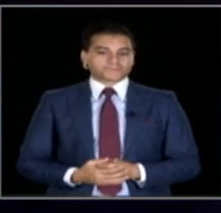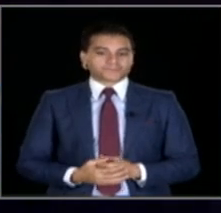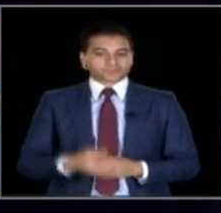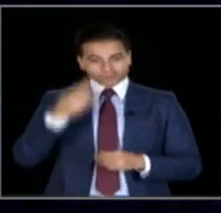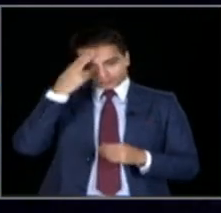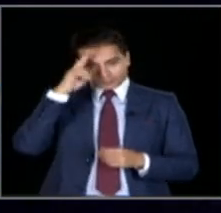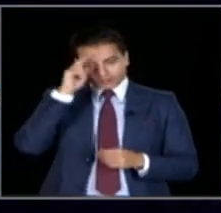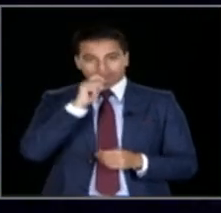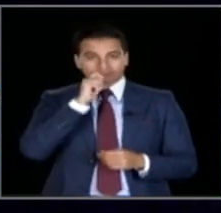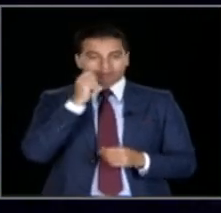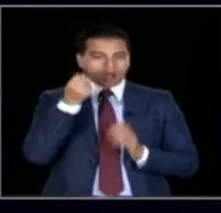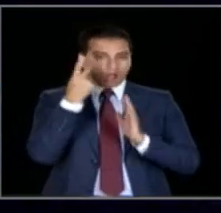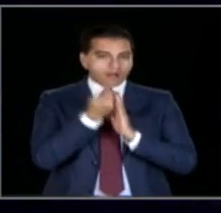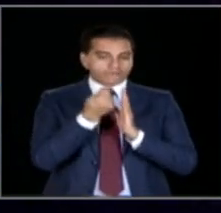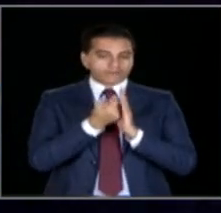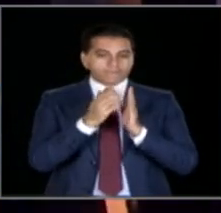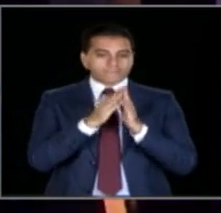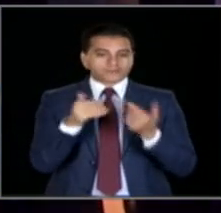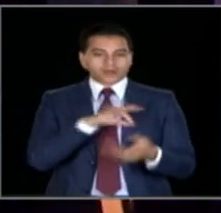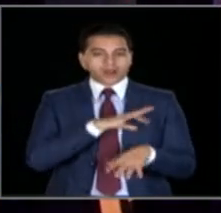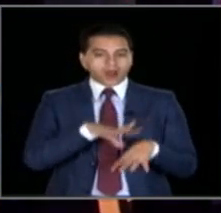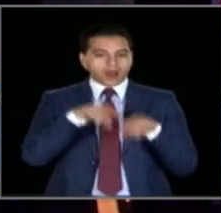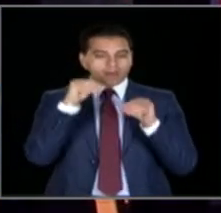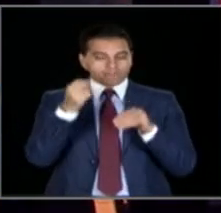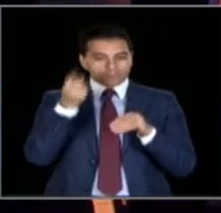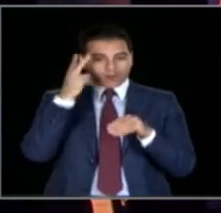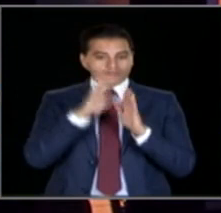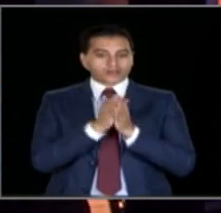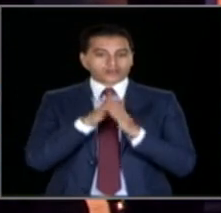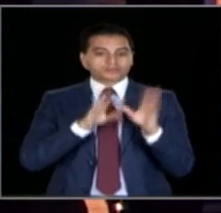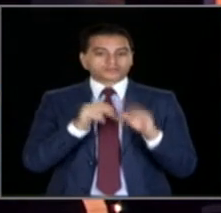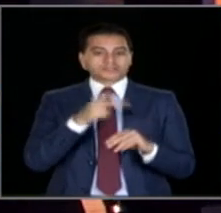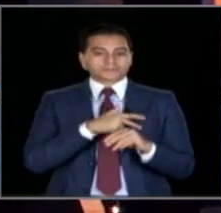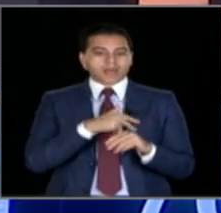من هو الصحفي المصري الراحل مؤلف رواية تلك الأيام؟